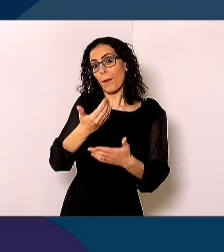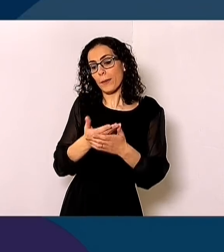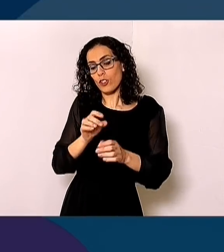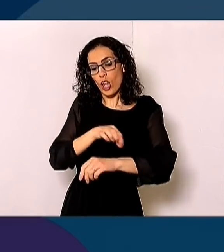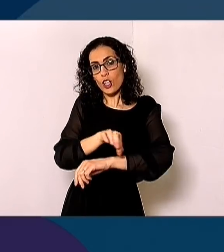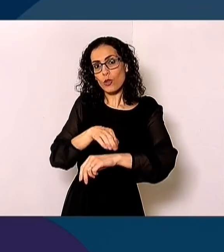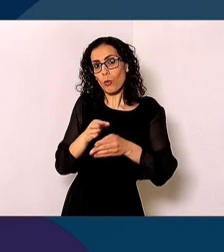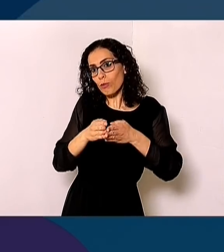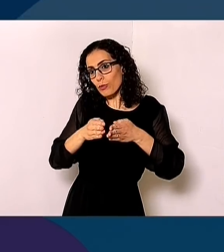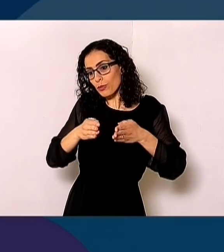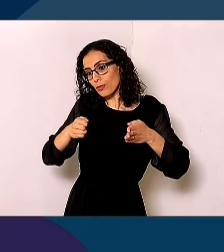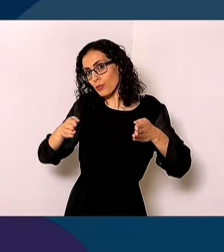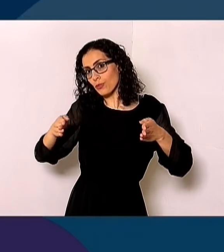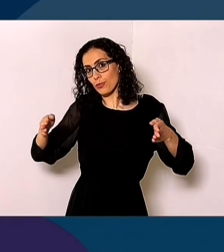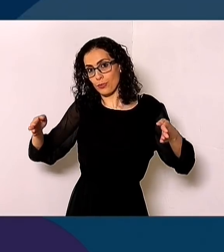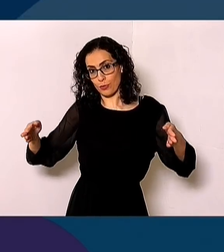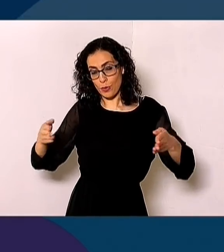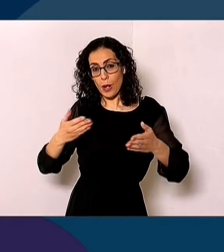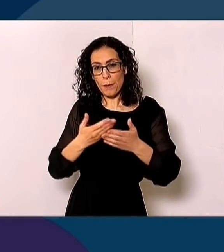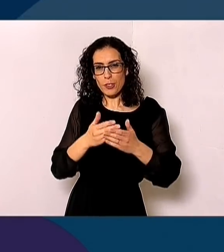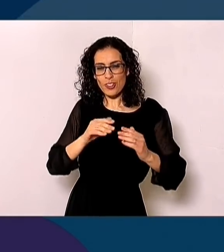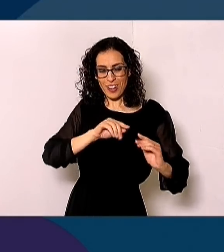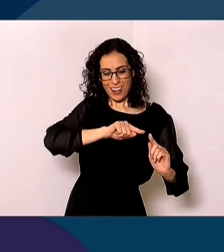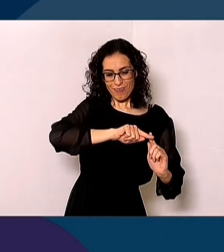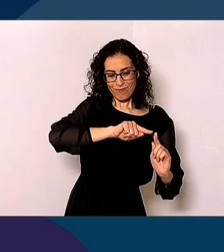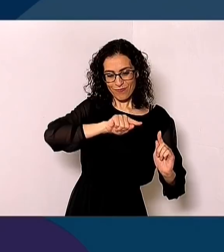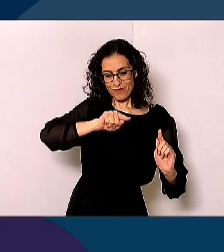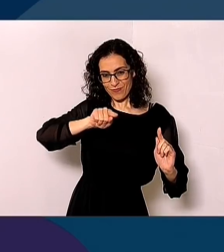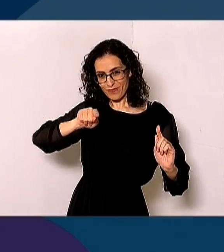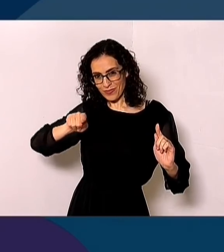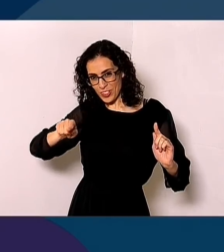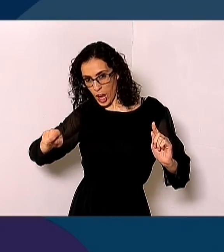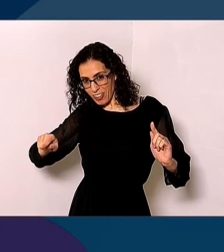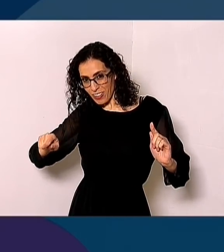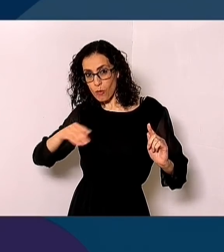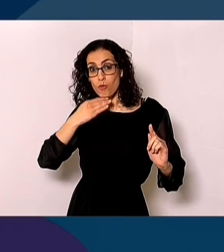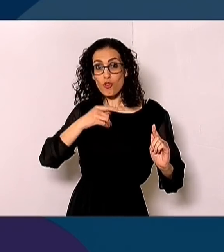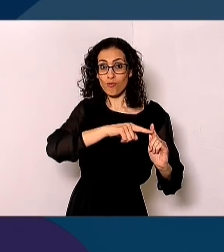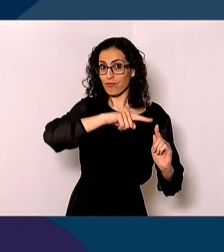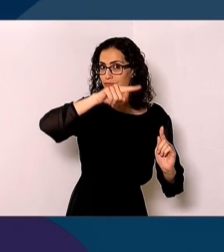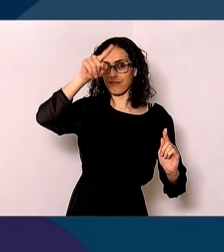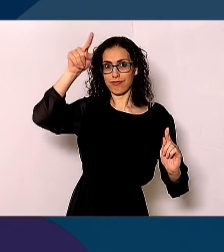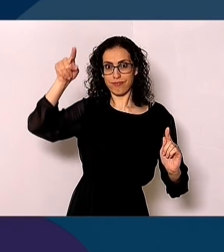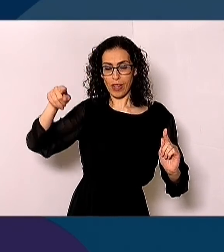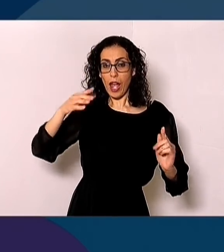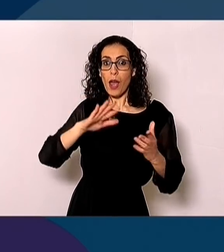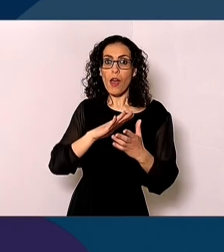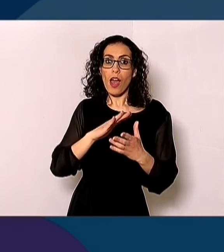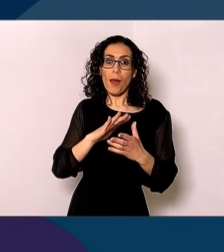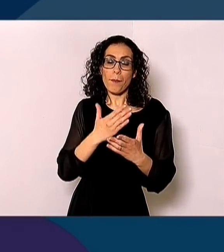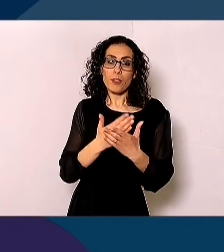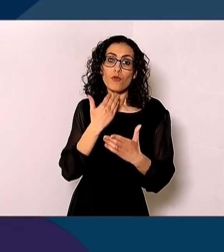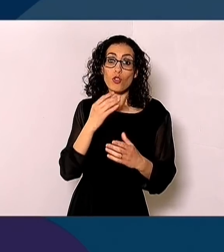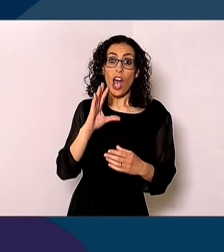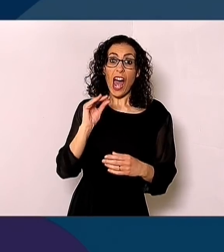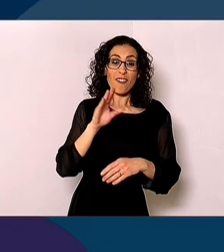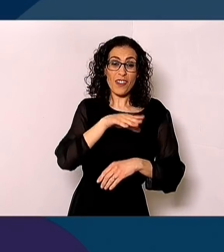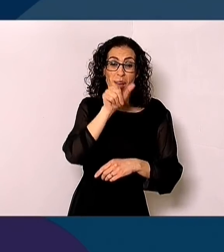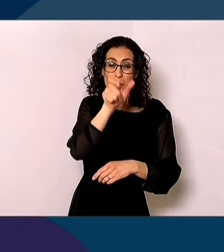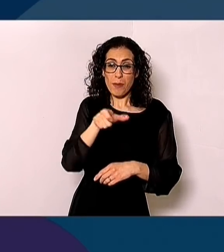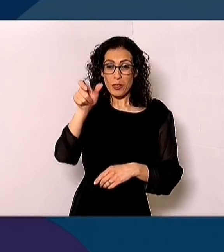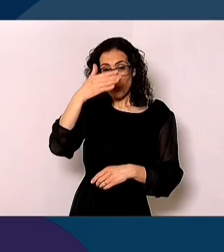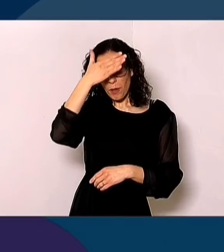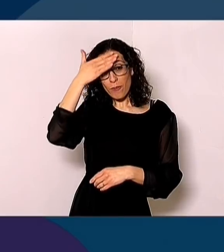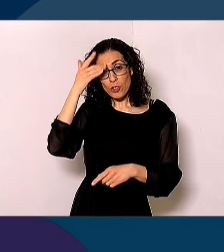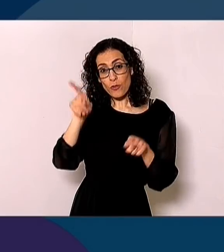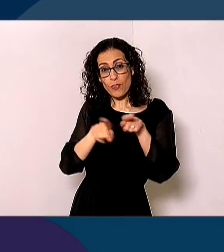tista' biex bħalma ngħidu tagħmel flattening tal-kerv ħalli l-pazjenti li ħajkun hemm ma jiġux kollha f'daqqa, allura